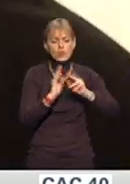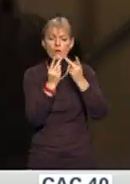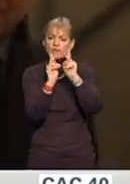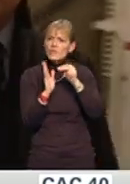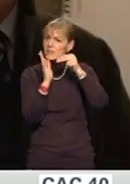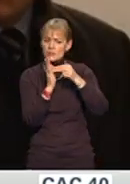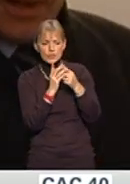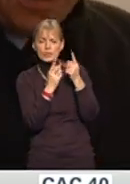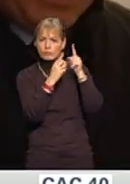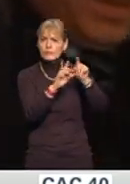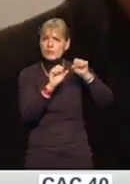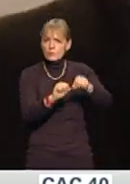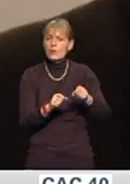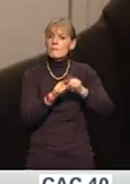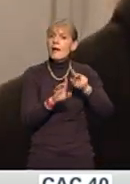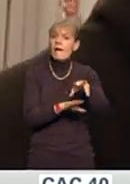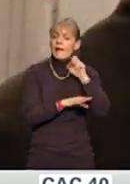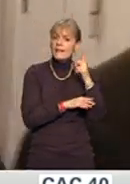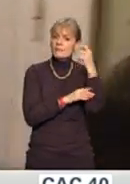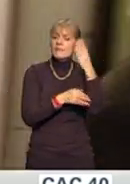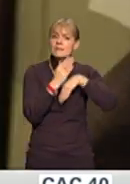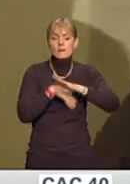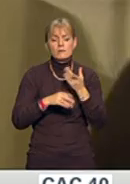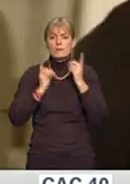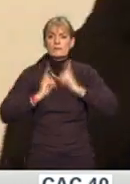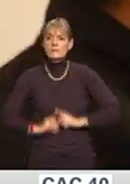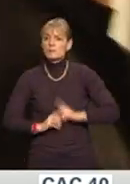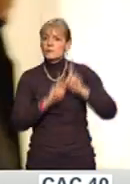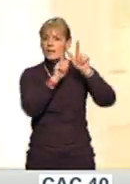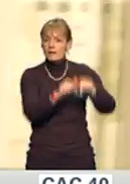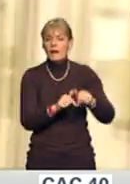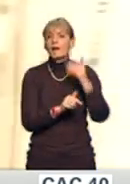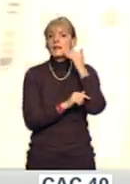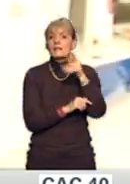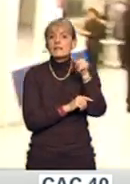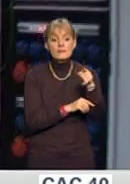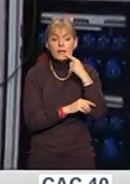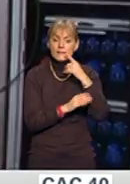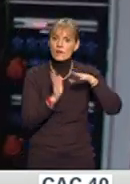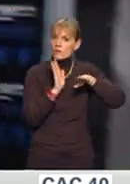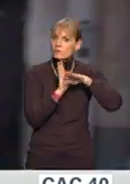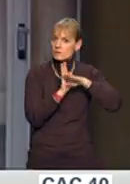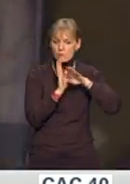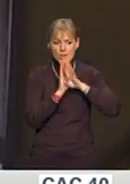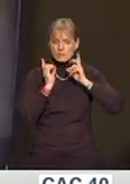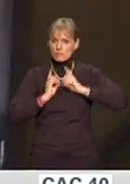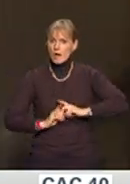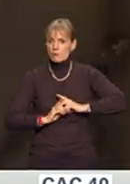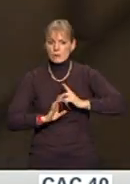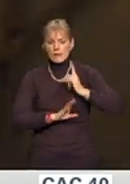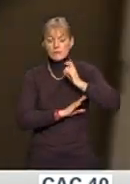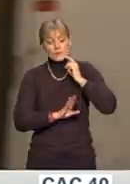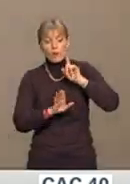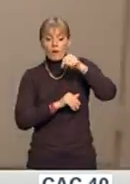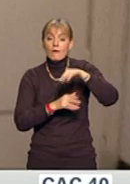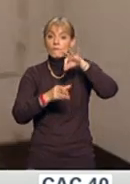aussi l'ancien président de l'Assemblée nationale, Bernard Accoyer, qui, comme vous le savez, est à l'origine d'une initiative parlementaire. Un vote mardi prochain, Jean-François